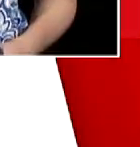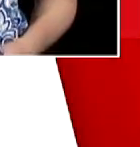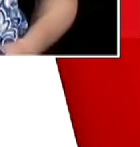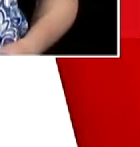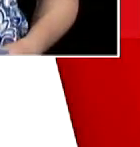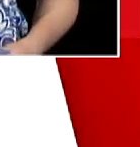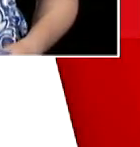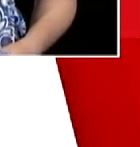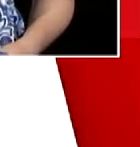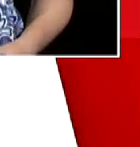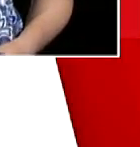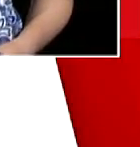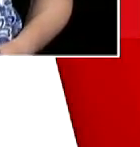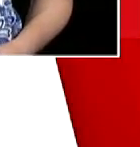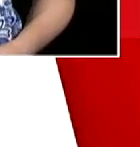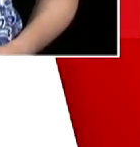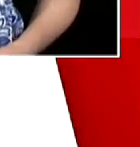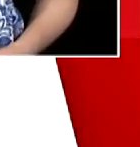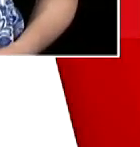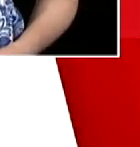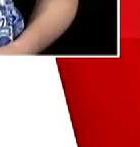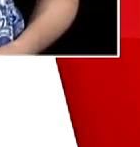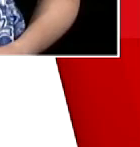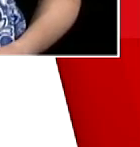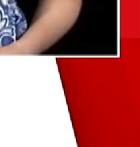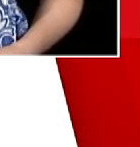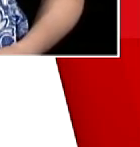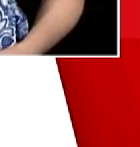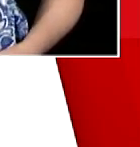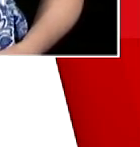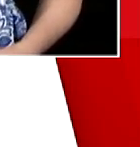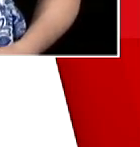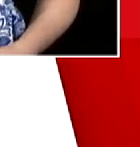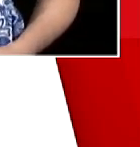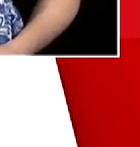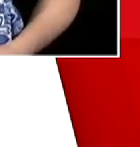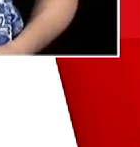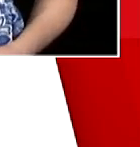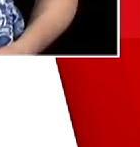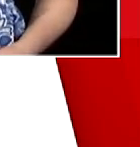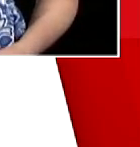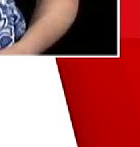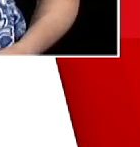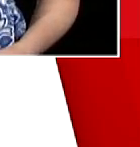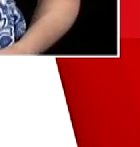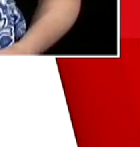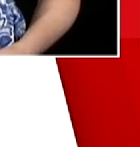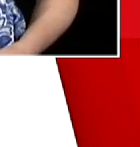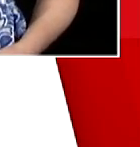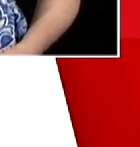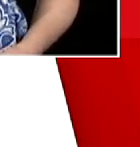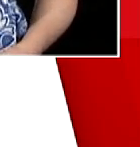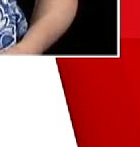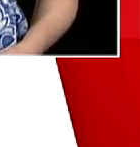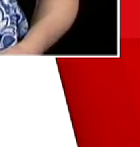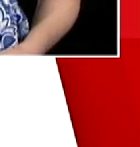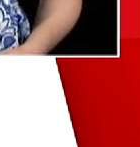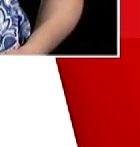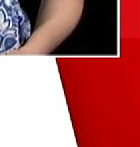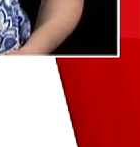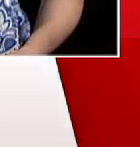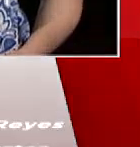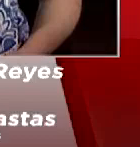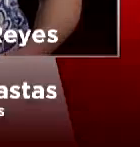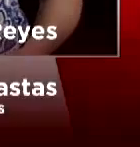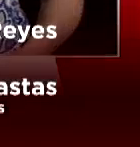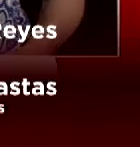At yan po ang mga balitang dapat niyong malaman. Sumasalamin sa katotohanan sa ating bayan. Sa ngalan ni Mac Pulido, ako po si Mav Gonzalez. Ako